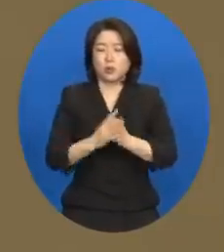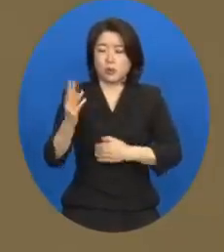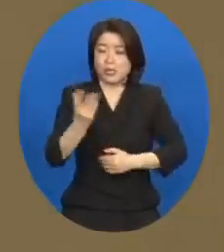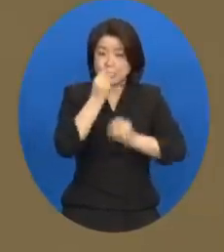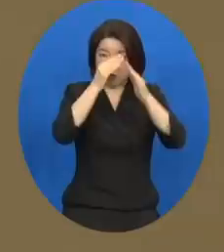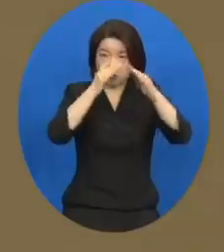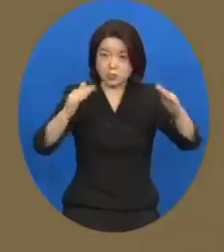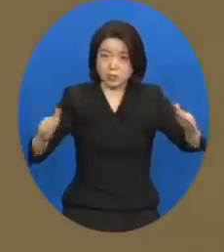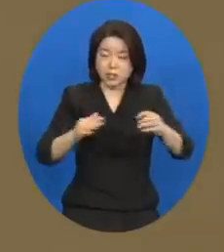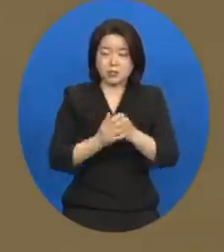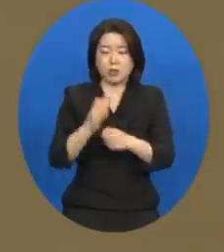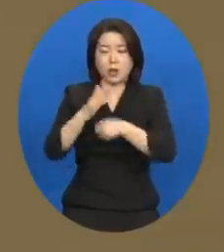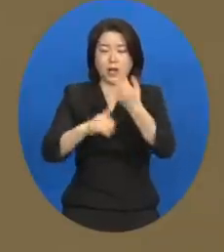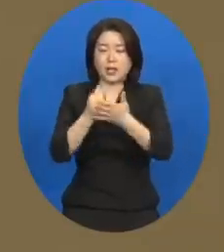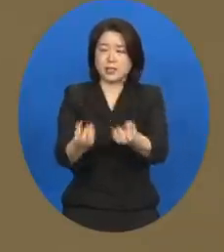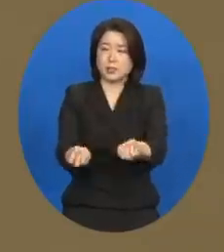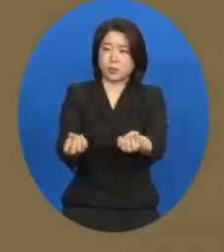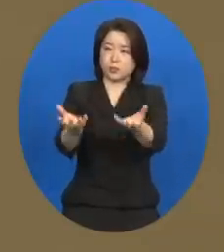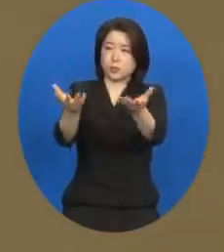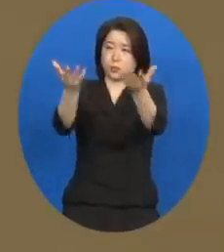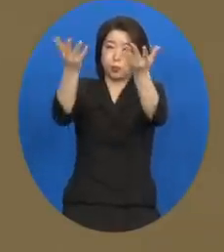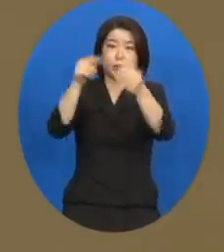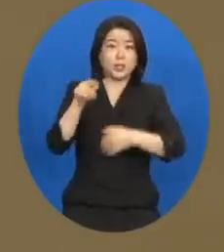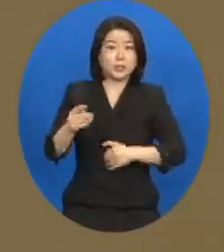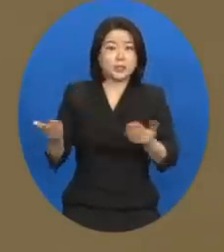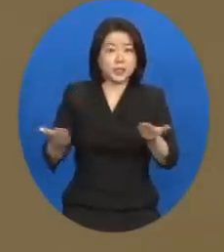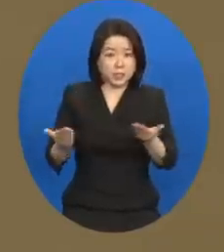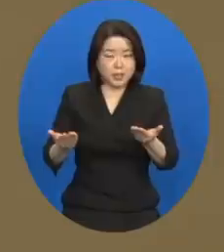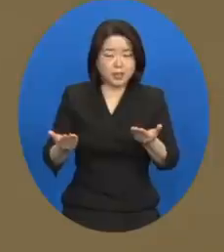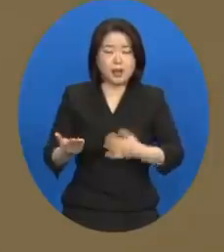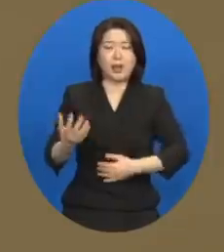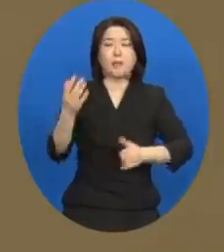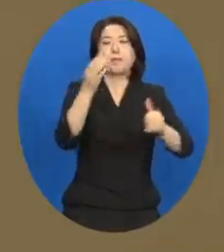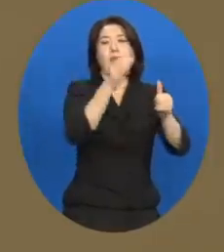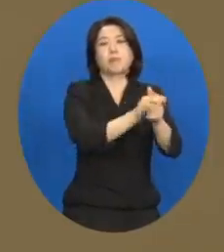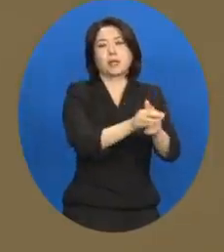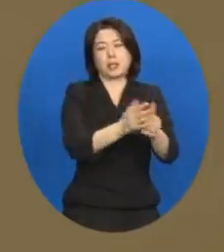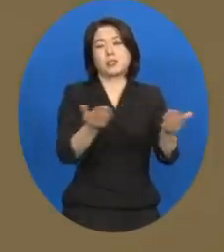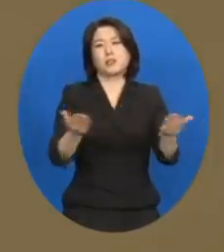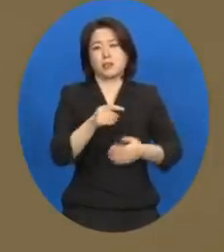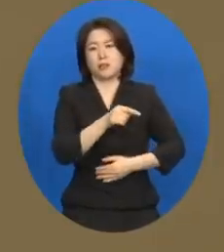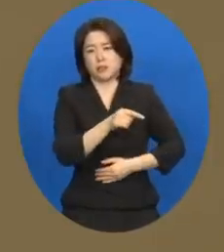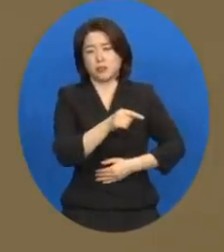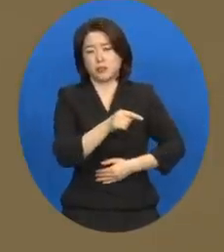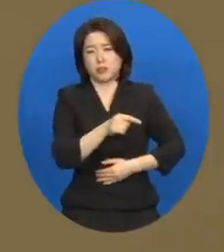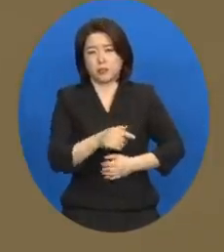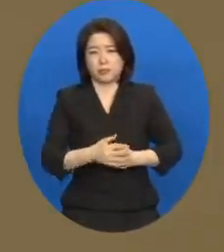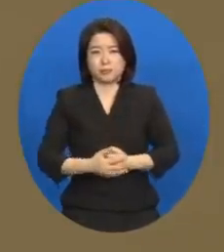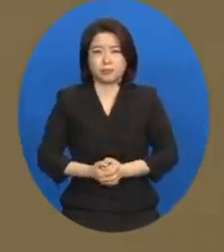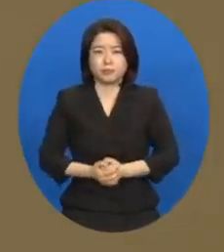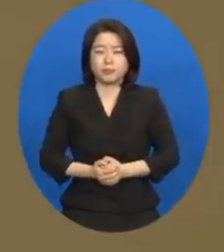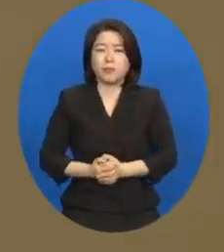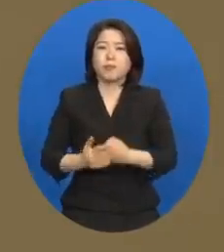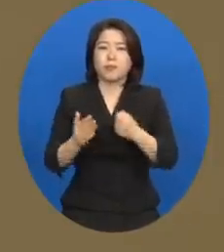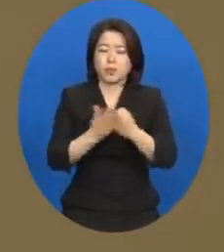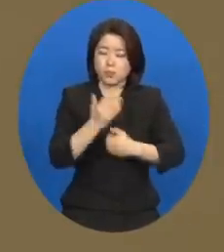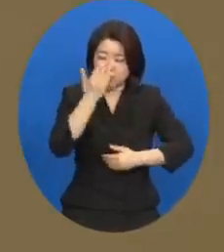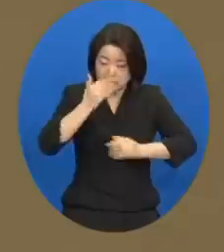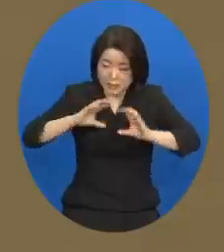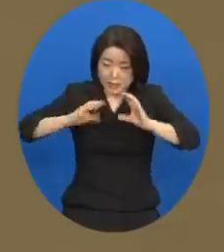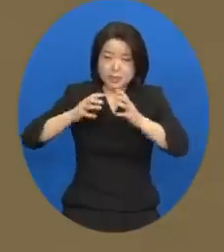성전에서 하나님께 제사드리는 일을 담당하게 하신 겁니다. 이스라엘